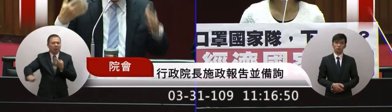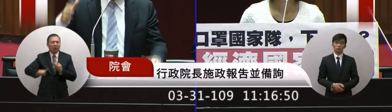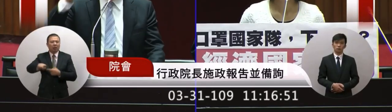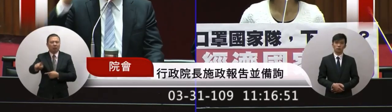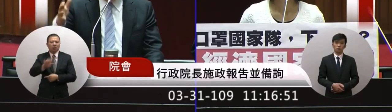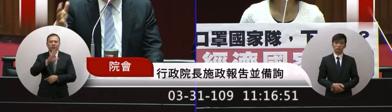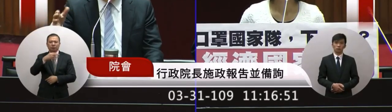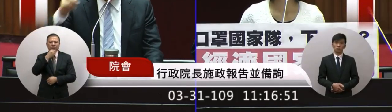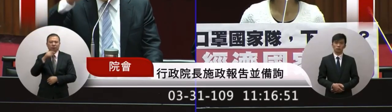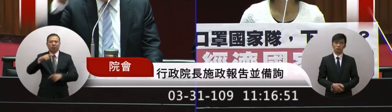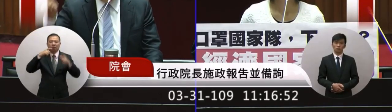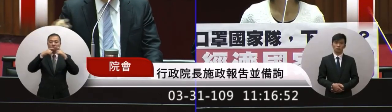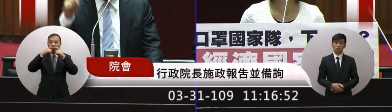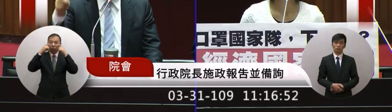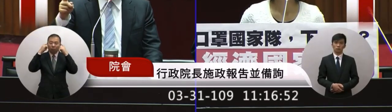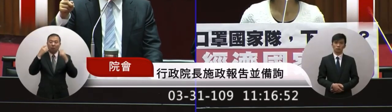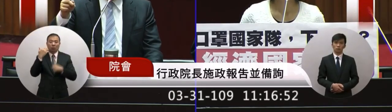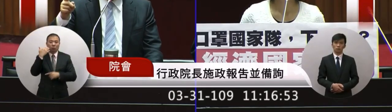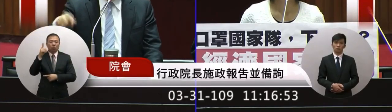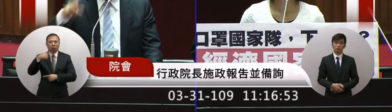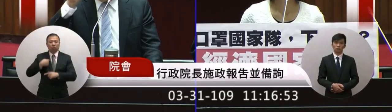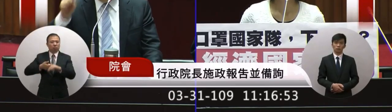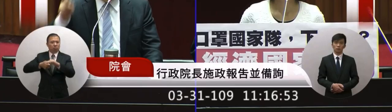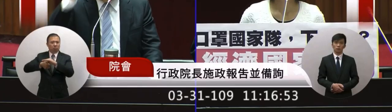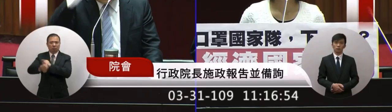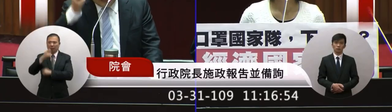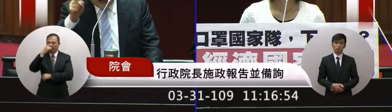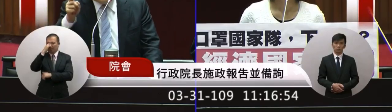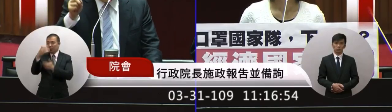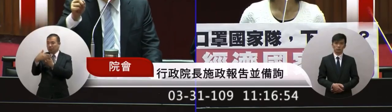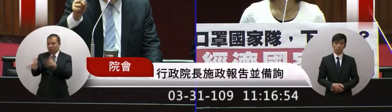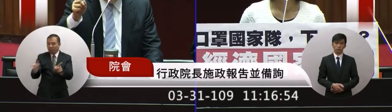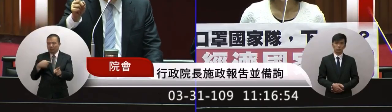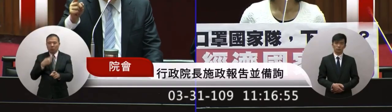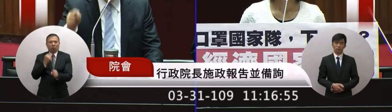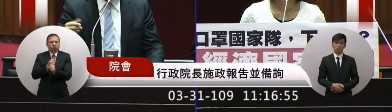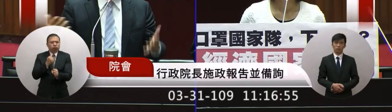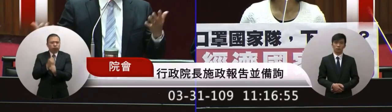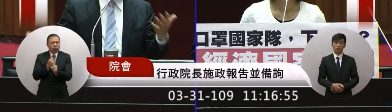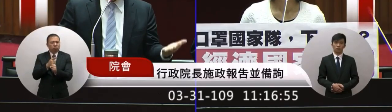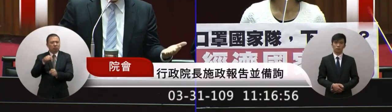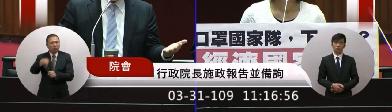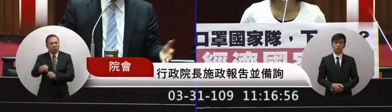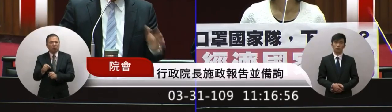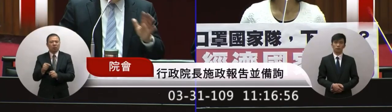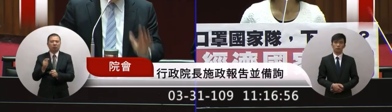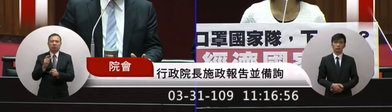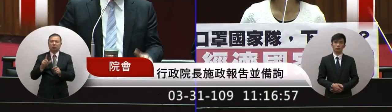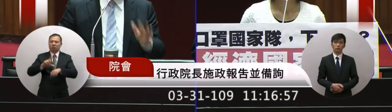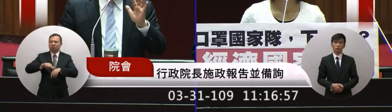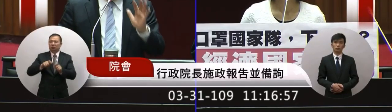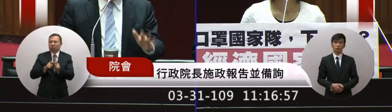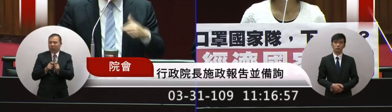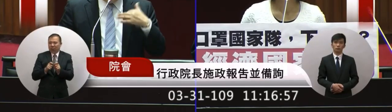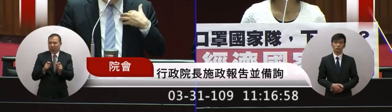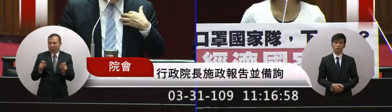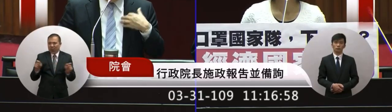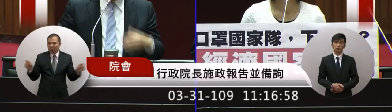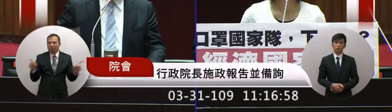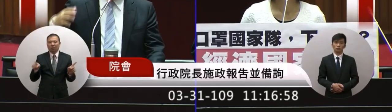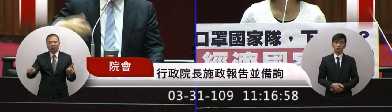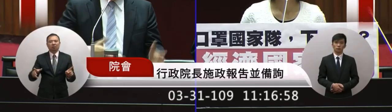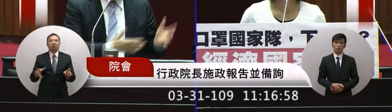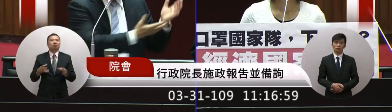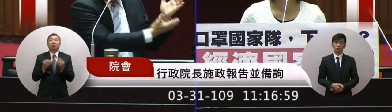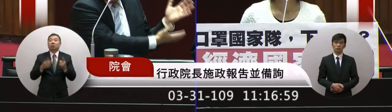上口罩；你如果在一个密闭空间，你如果是长时间，那就不用。等等，那现